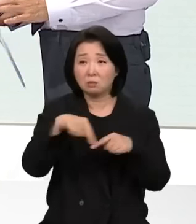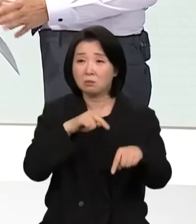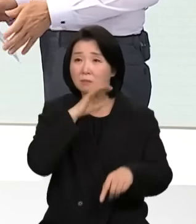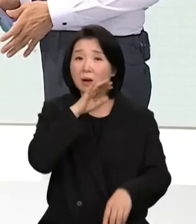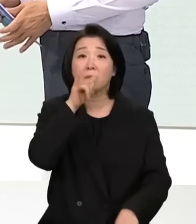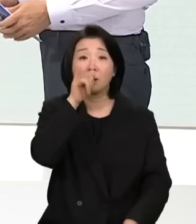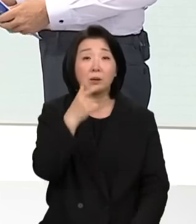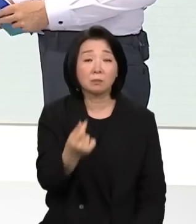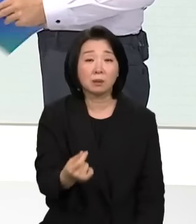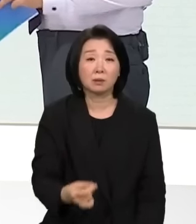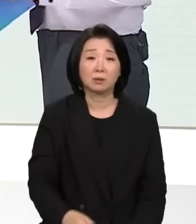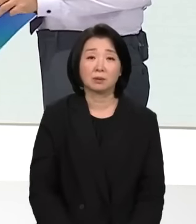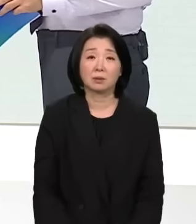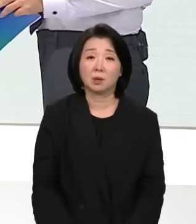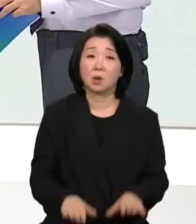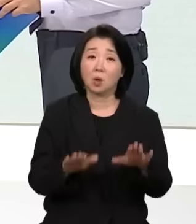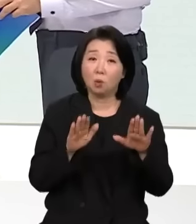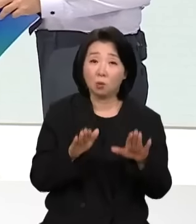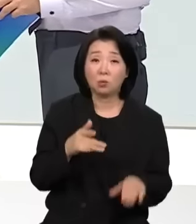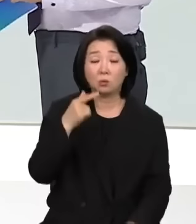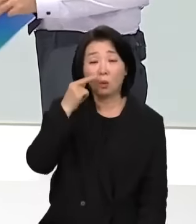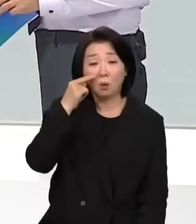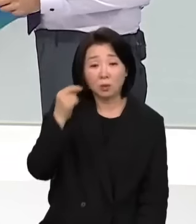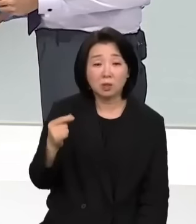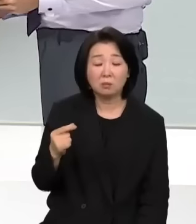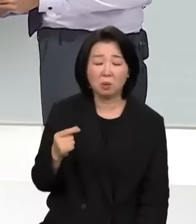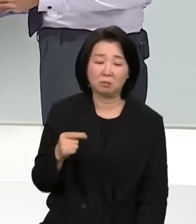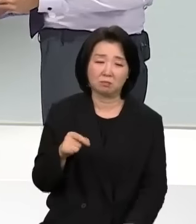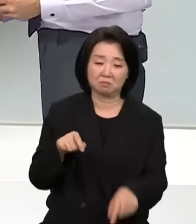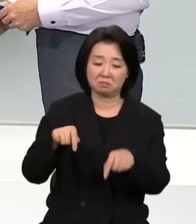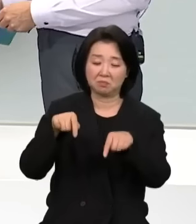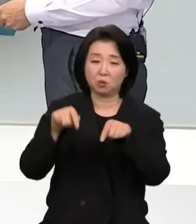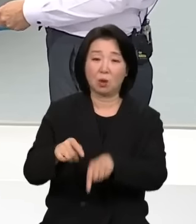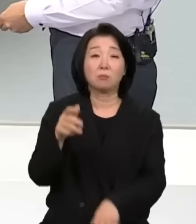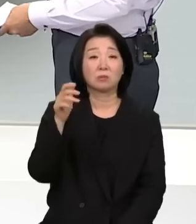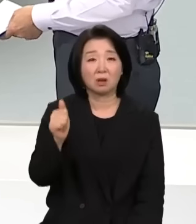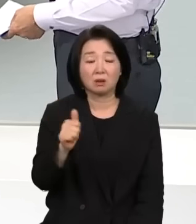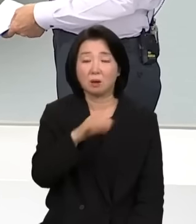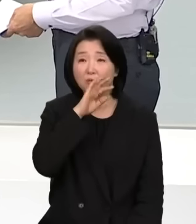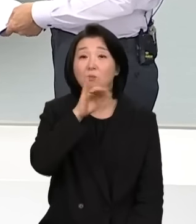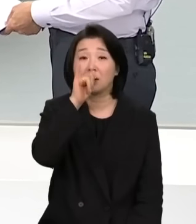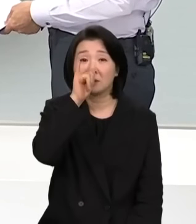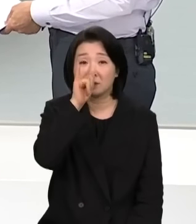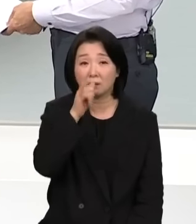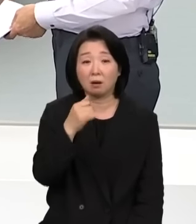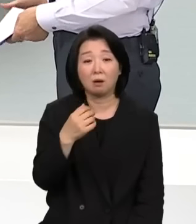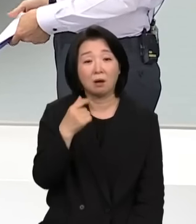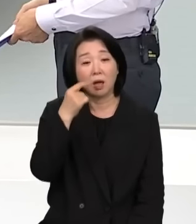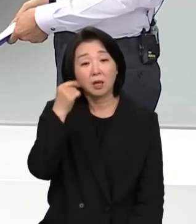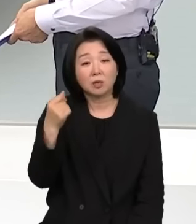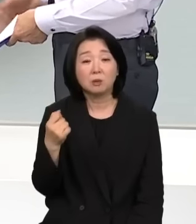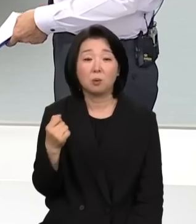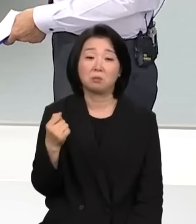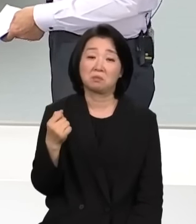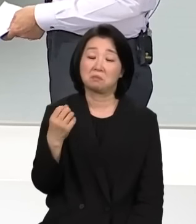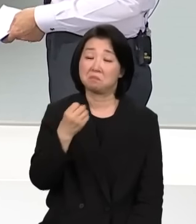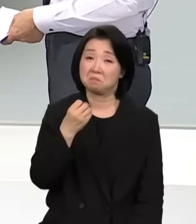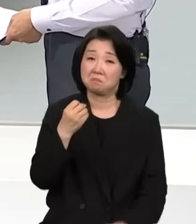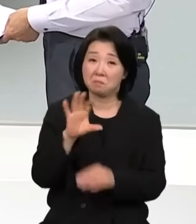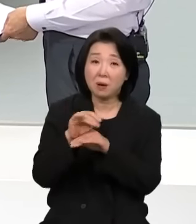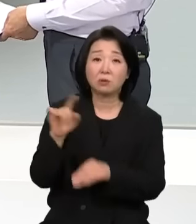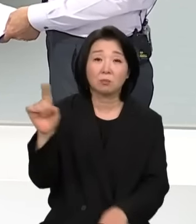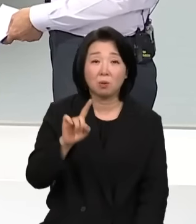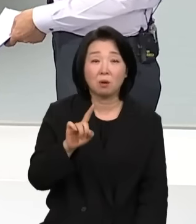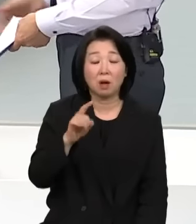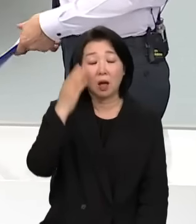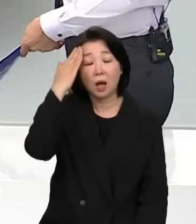들어오잖아요 그렇습니다 오늘도 일본 관방장관은 상당히 유감을 표시했고 또 오늘 일본의 tvs 방송 이렇게 보도 했습니다 한국의 다마의